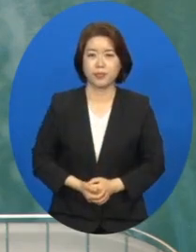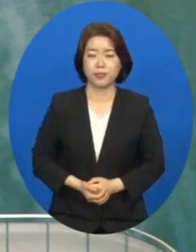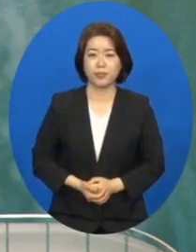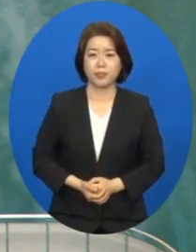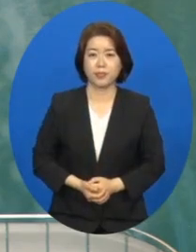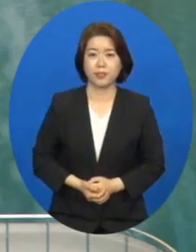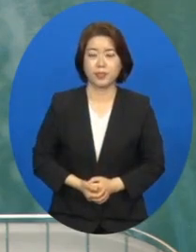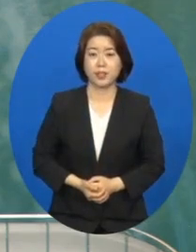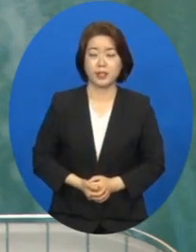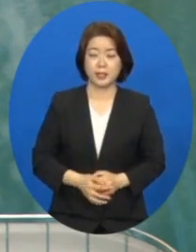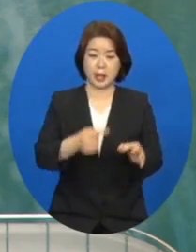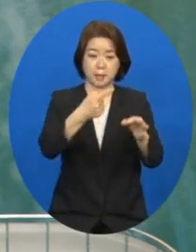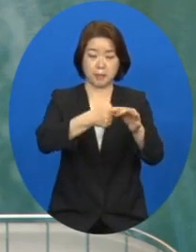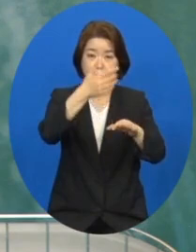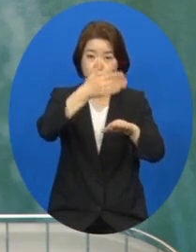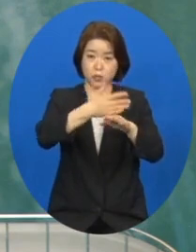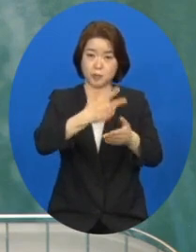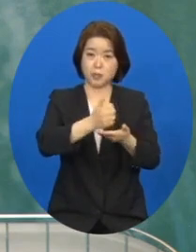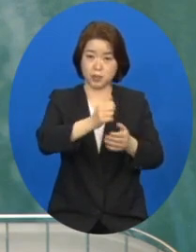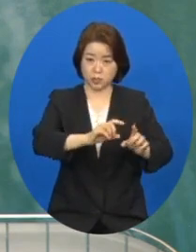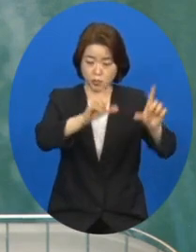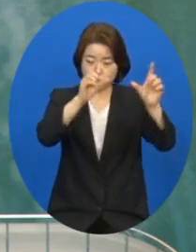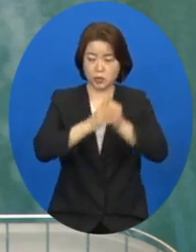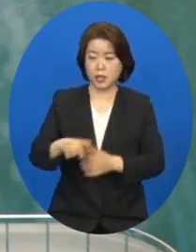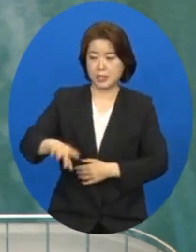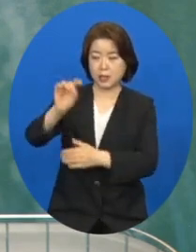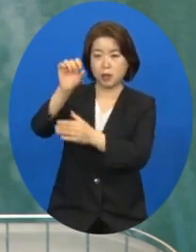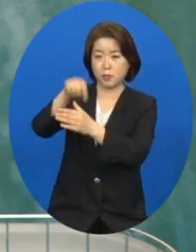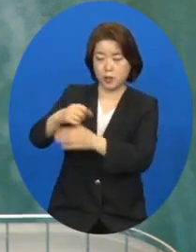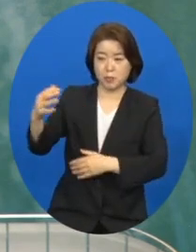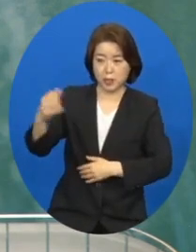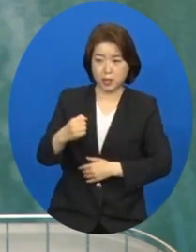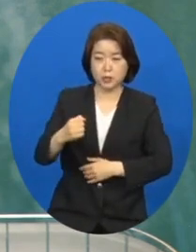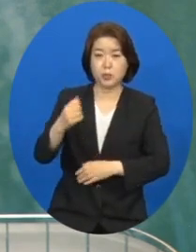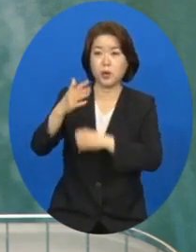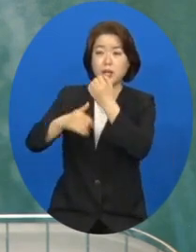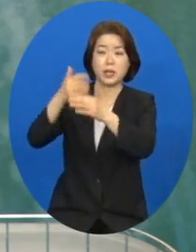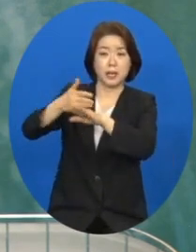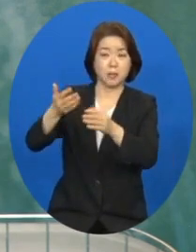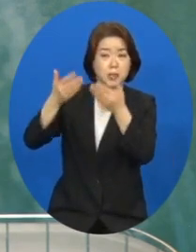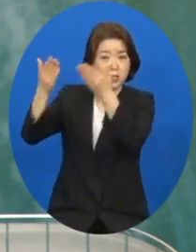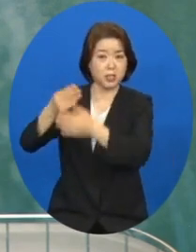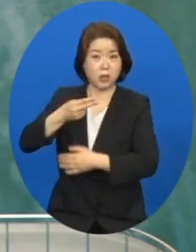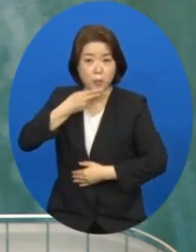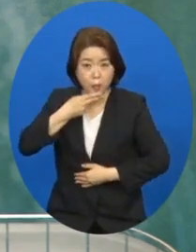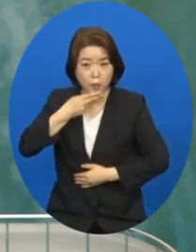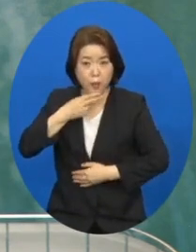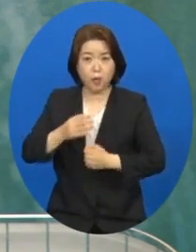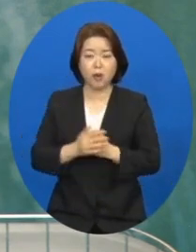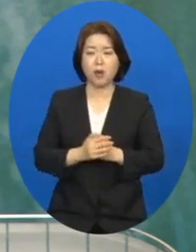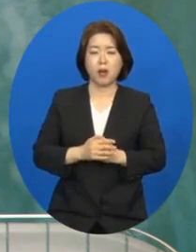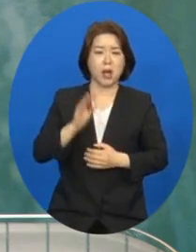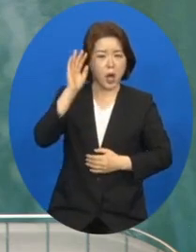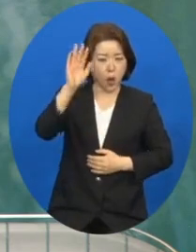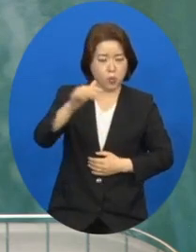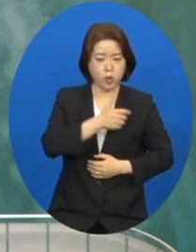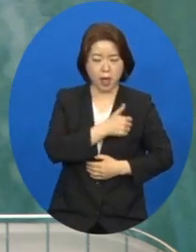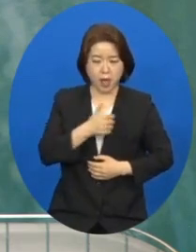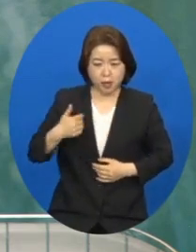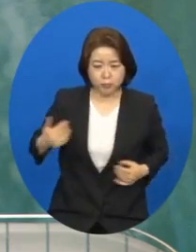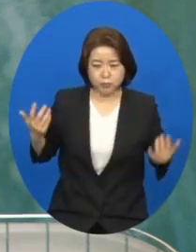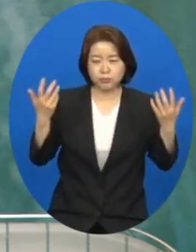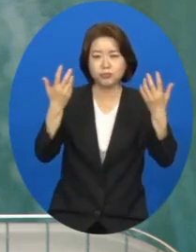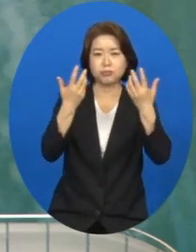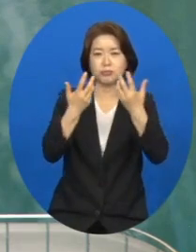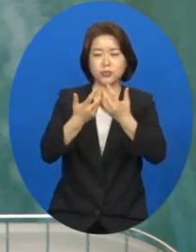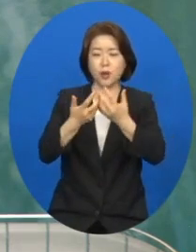이 맥주 감사 주일 첫 열매로 하나님께 감사하는 신앙이 없으면 풍성한 추수 감사 주일이